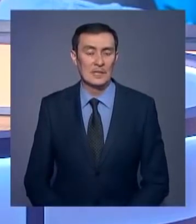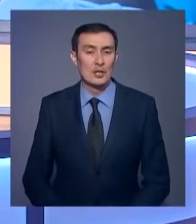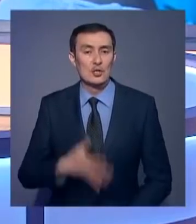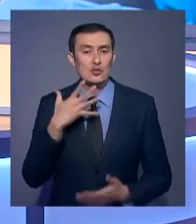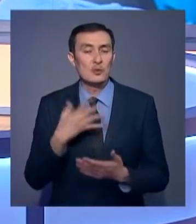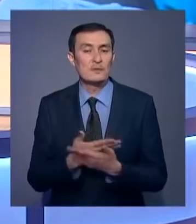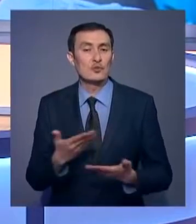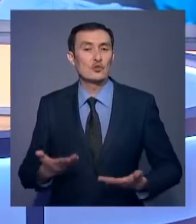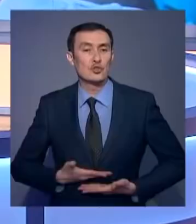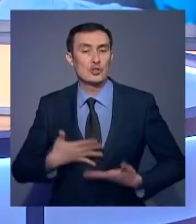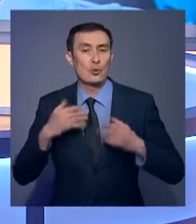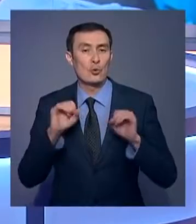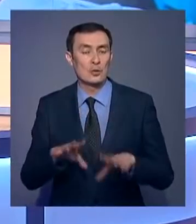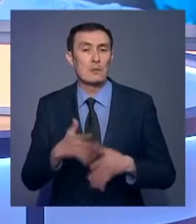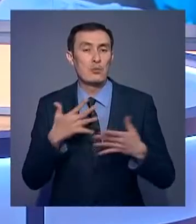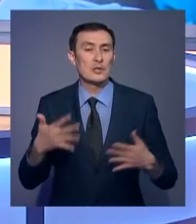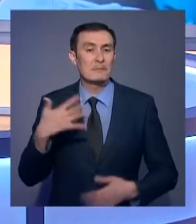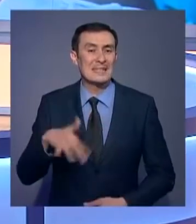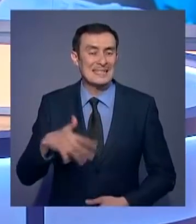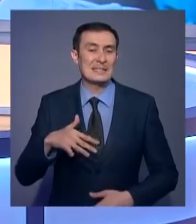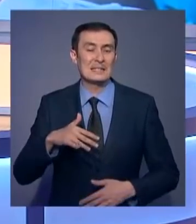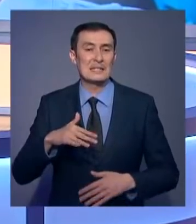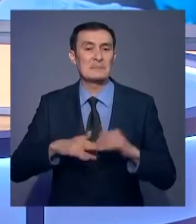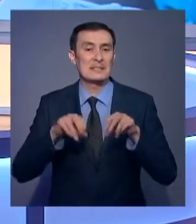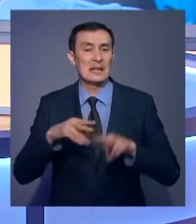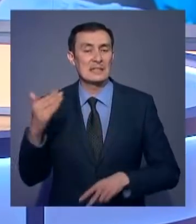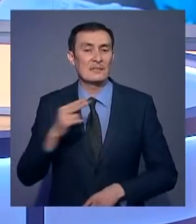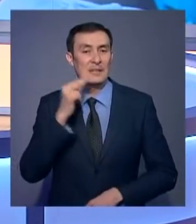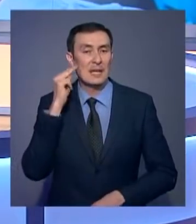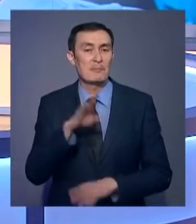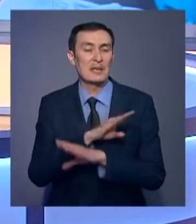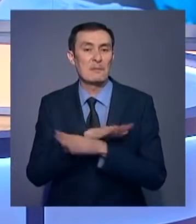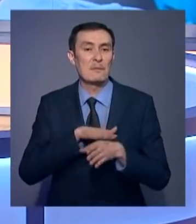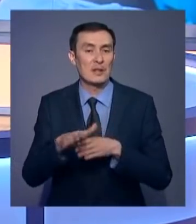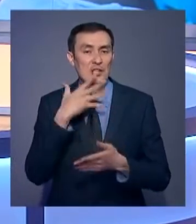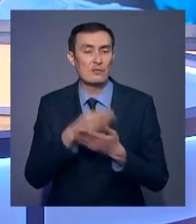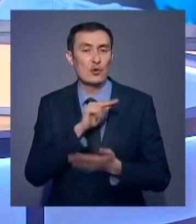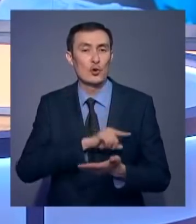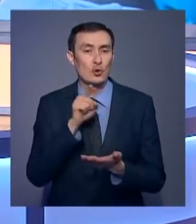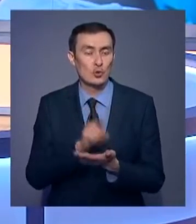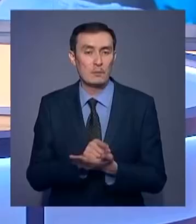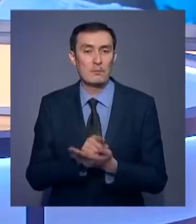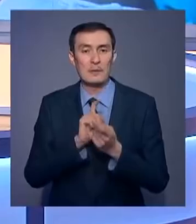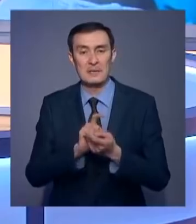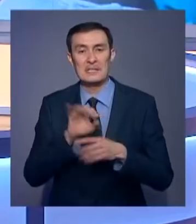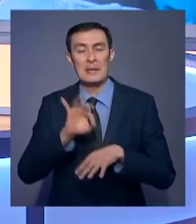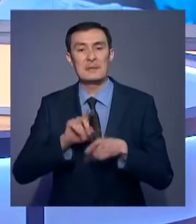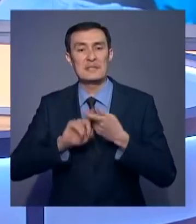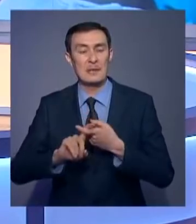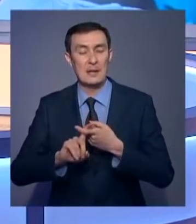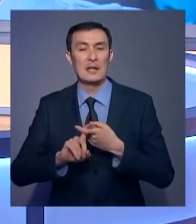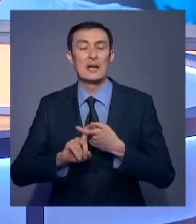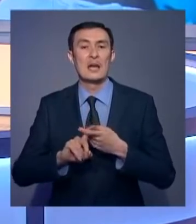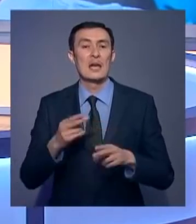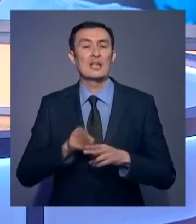Ценой собственной жизни более полусотни соцработников в Китае погибли, выполняя свой долг в борьбе с эпидемией коронавируса.